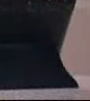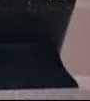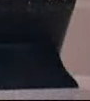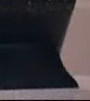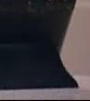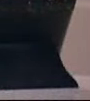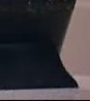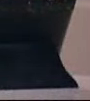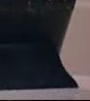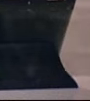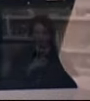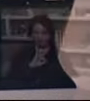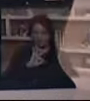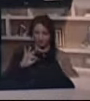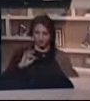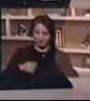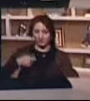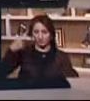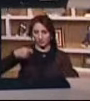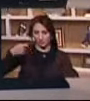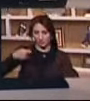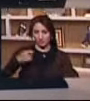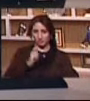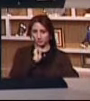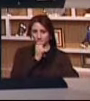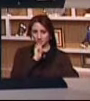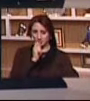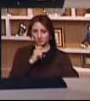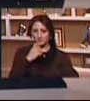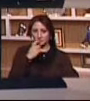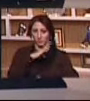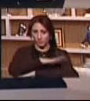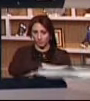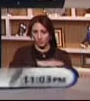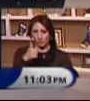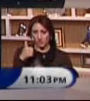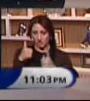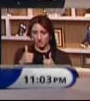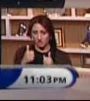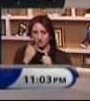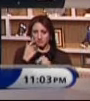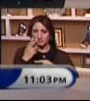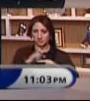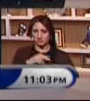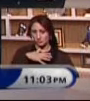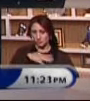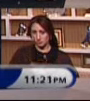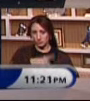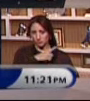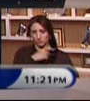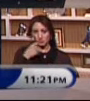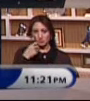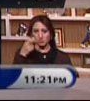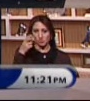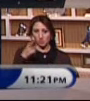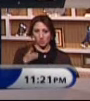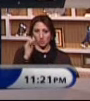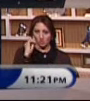الرحمن الرحيم. أهلا بحضراتكم وفقرة جديدة وإنك لعلى خلق عظيم مع الداعية الإسلامي الكبير